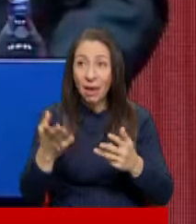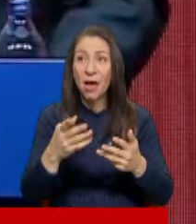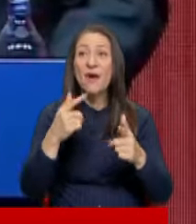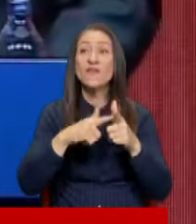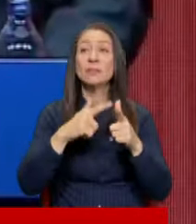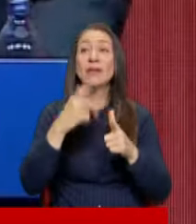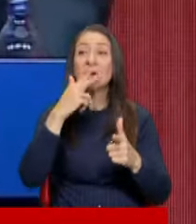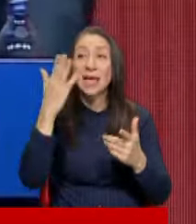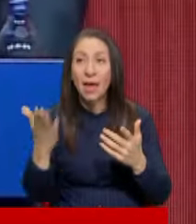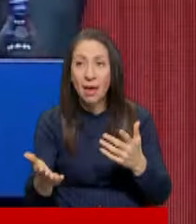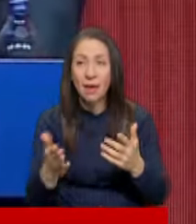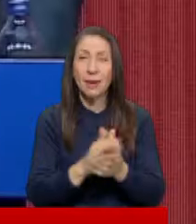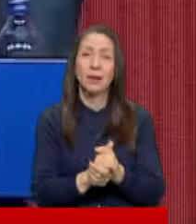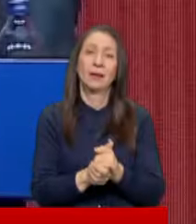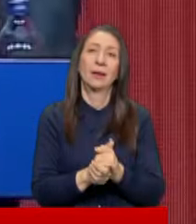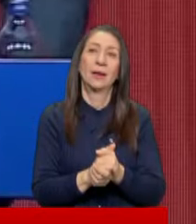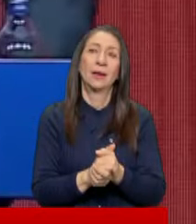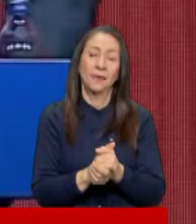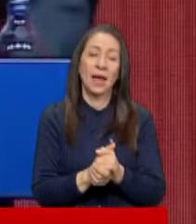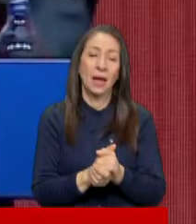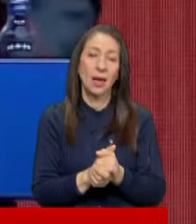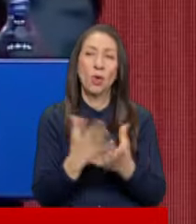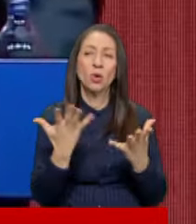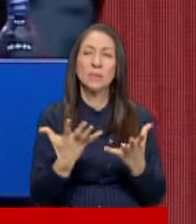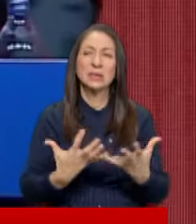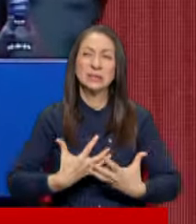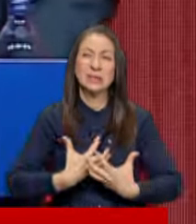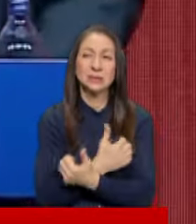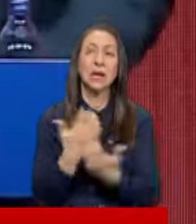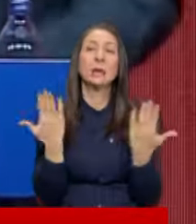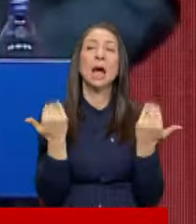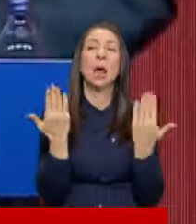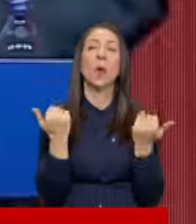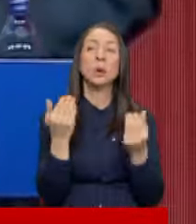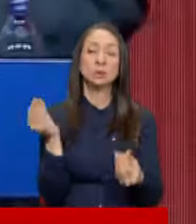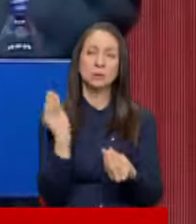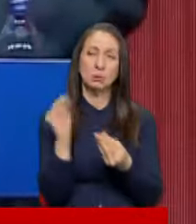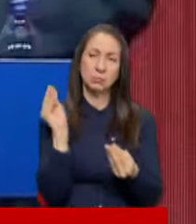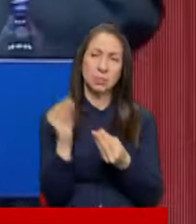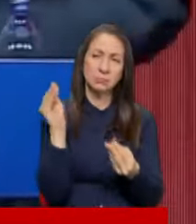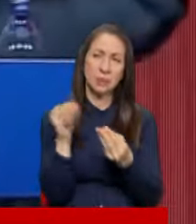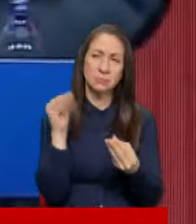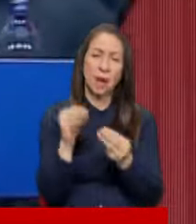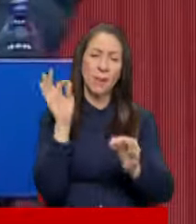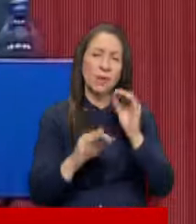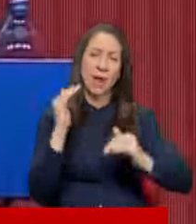Fatma teyzeye ve öyle bir acı reçete geliyor ki zamlarla